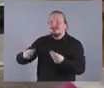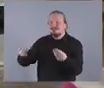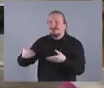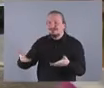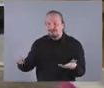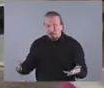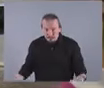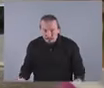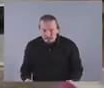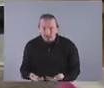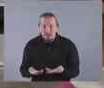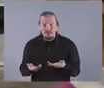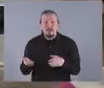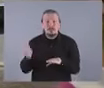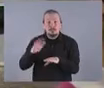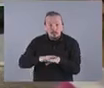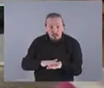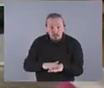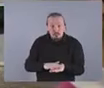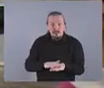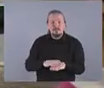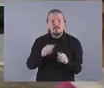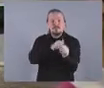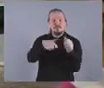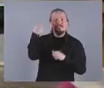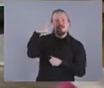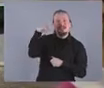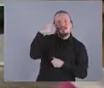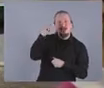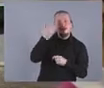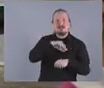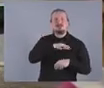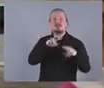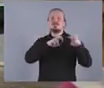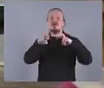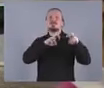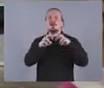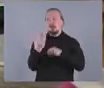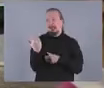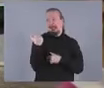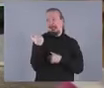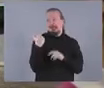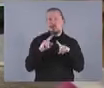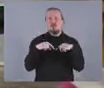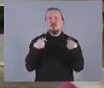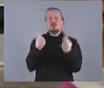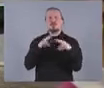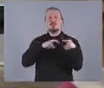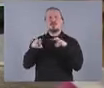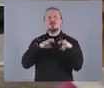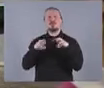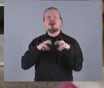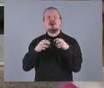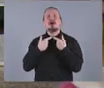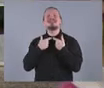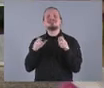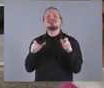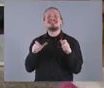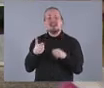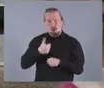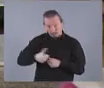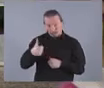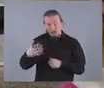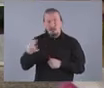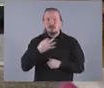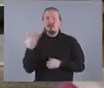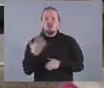compter les propos tenu par le vice-président en charge des transports lors de la dernière commission transport mobilité accessibilité